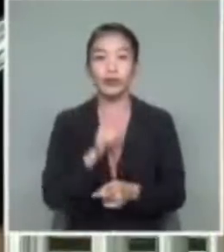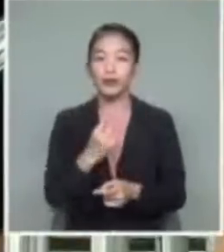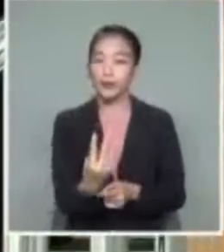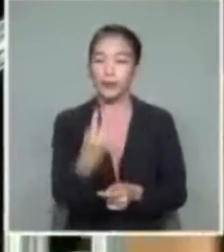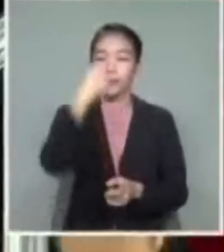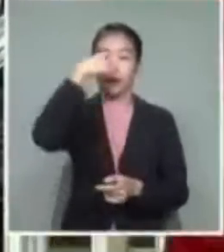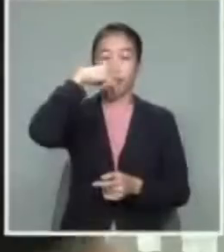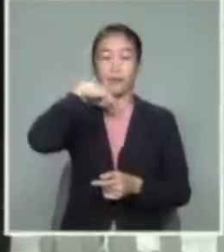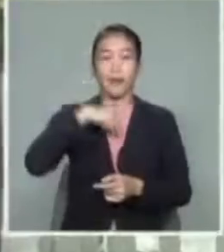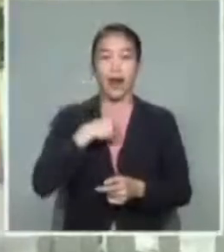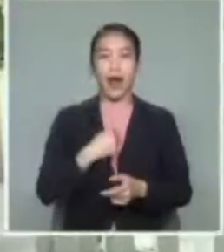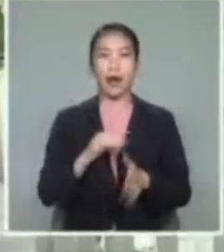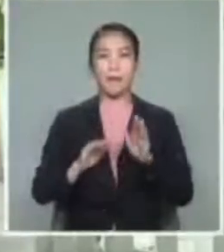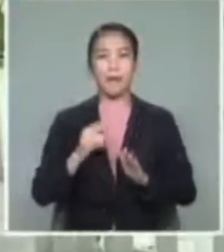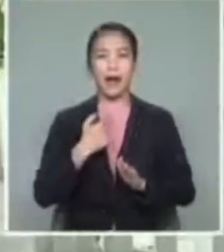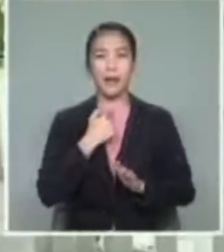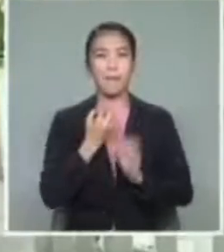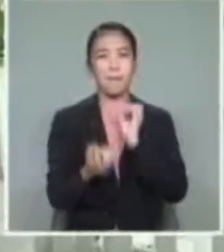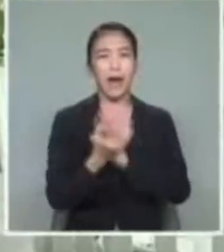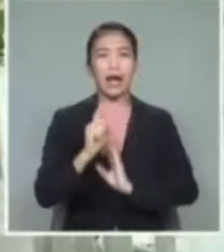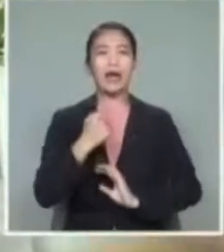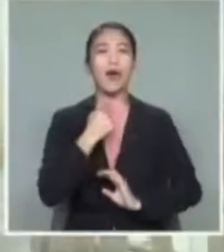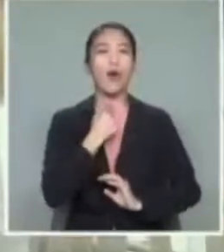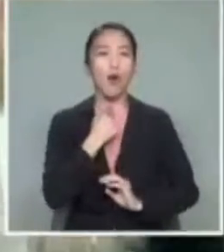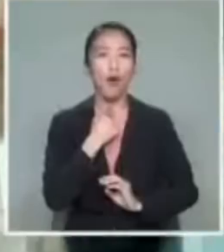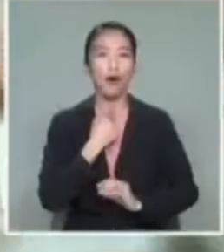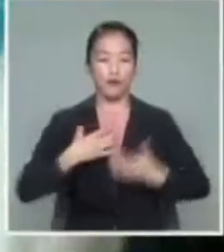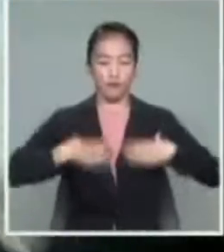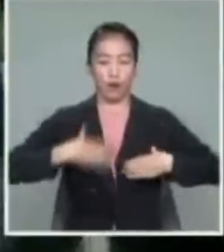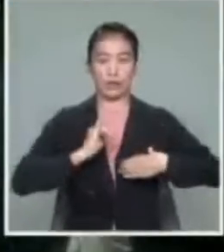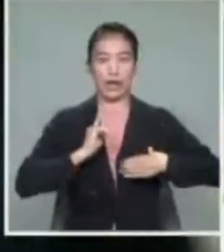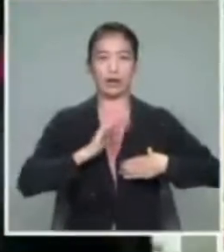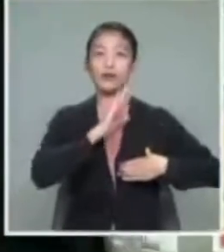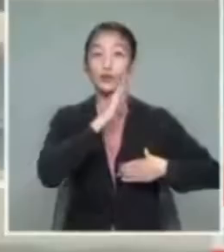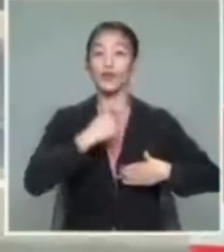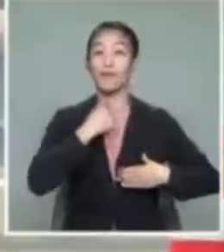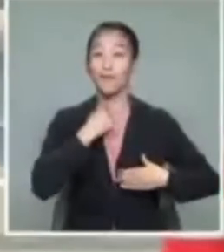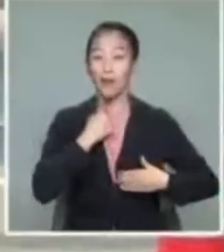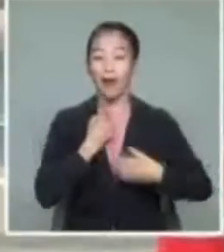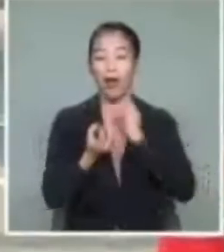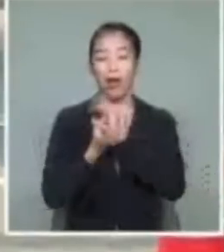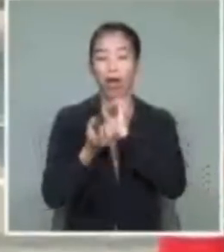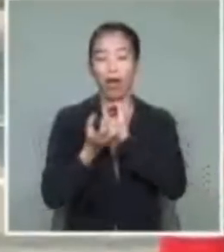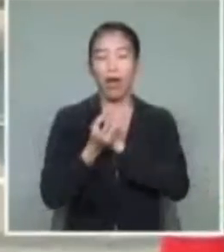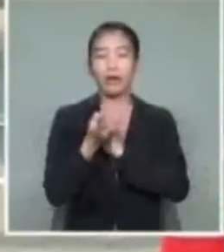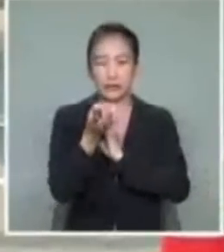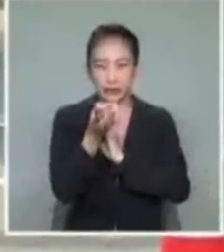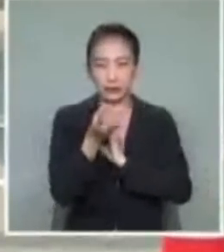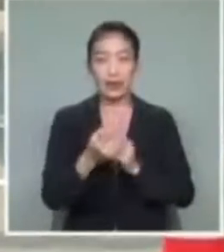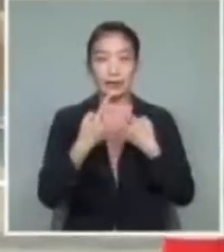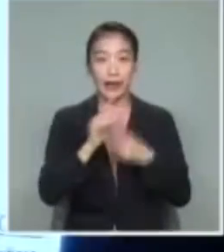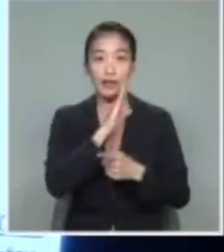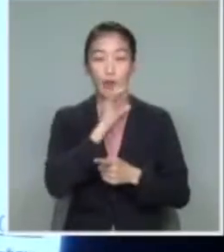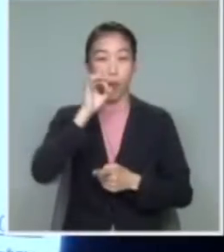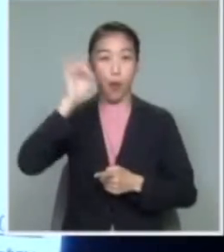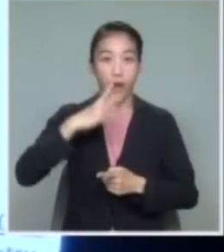เวณลำคอจะไม่ลงไปที่ปอดส่วนใหญ่เป็นกลุ่มคนอาการน้อยขณะที่อีกกลุ่มคือเชื้อจะเข้าสู่ระบบทางเดินหายใจส่วนล่